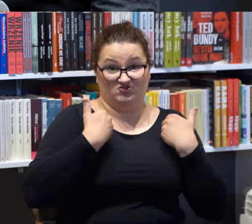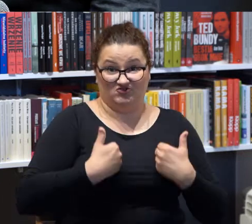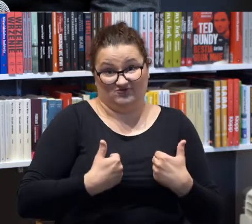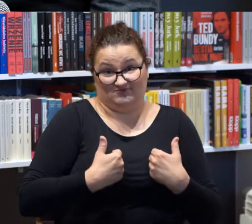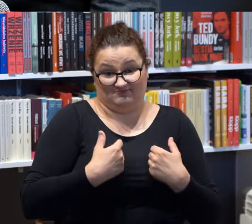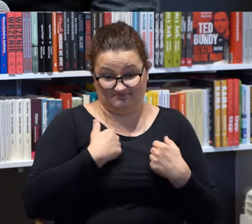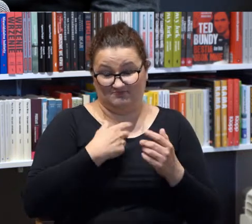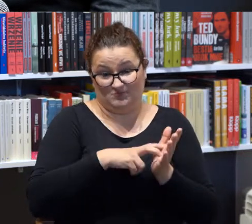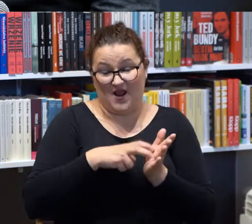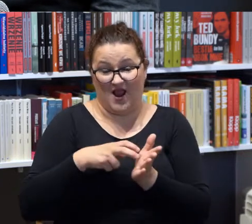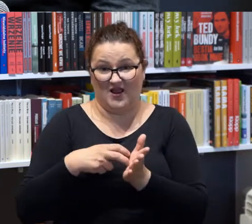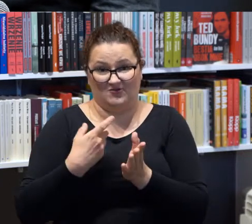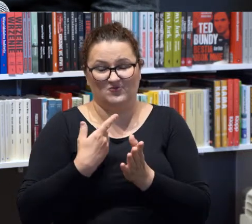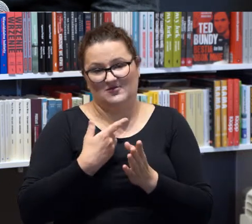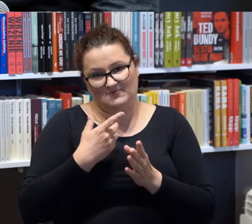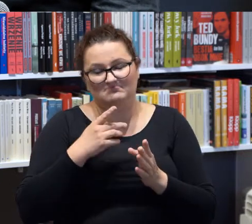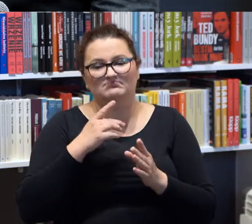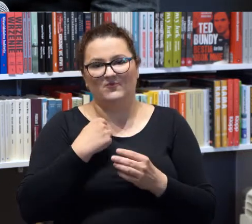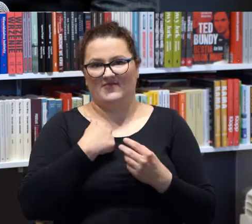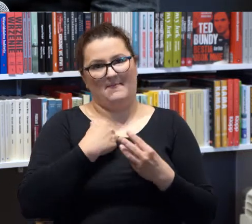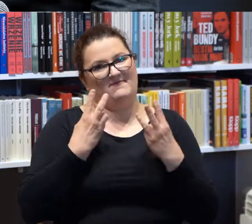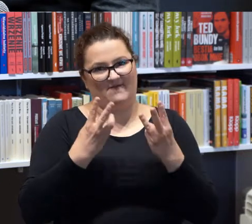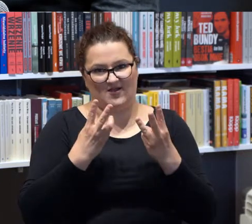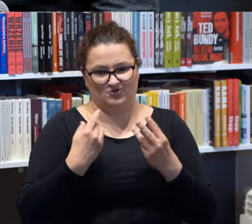mnie też istotna rzecz. Też